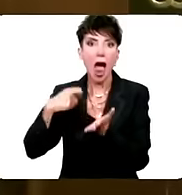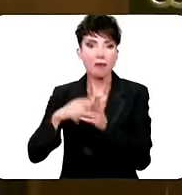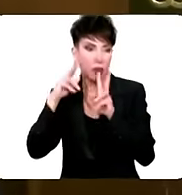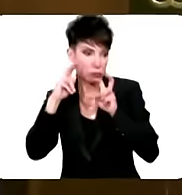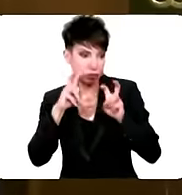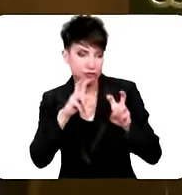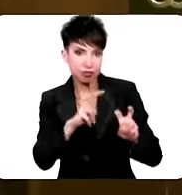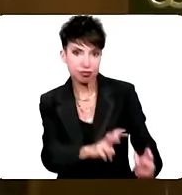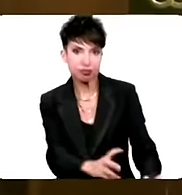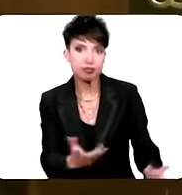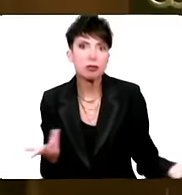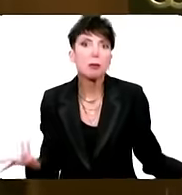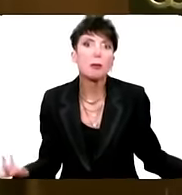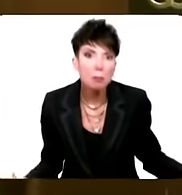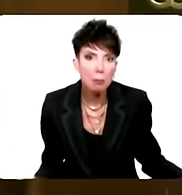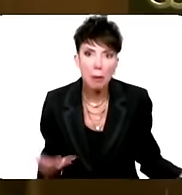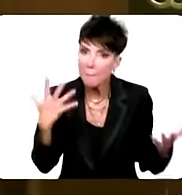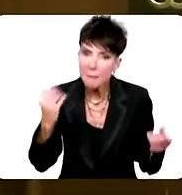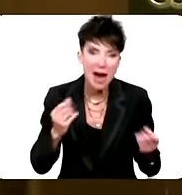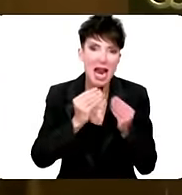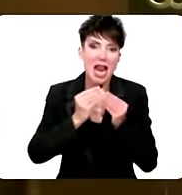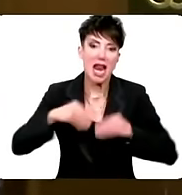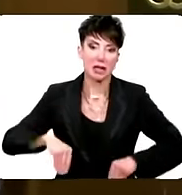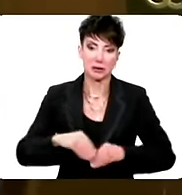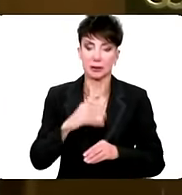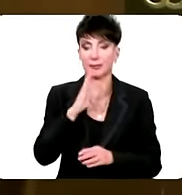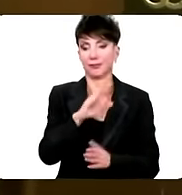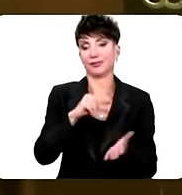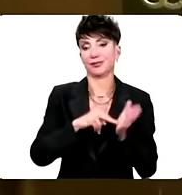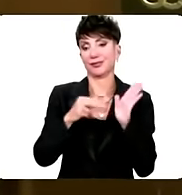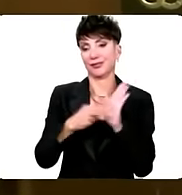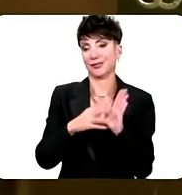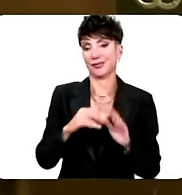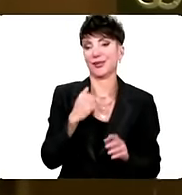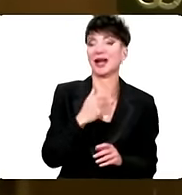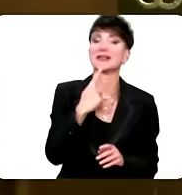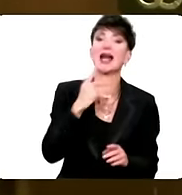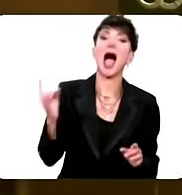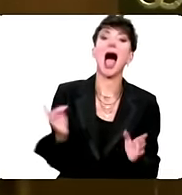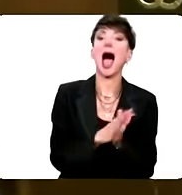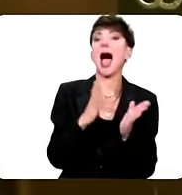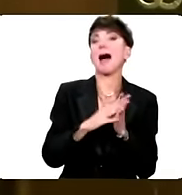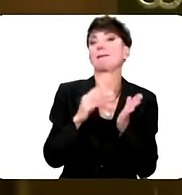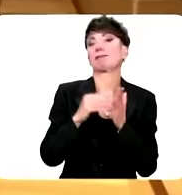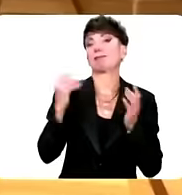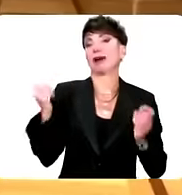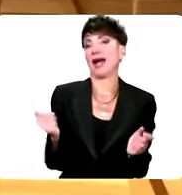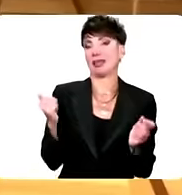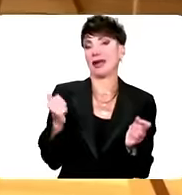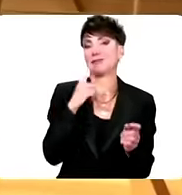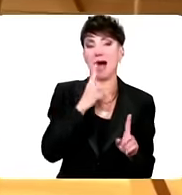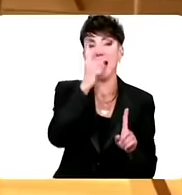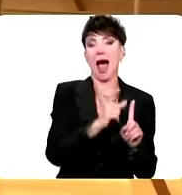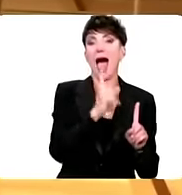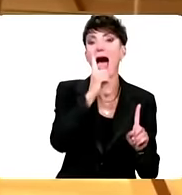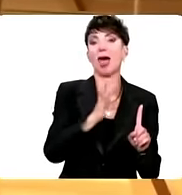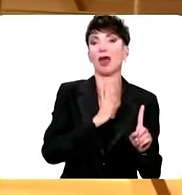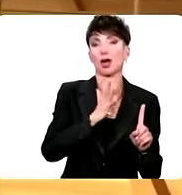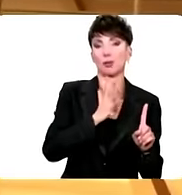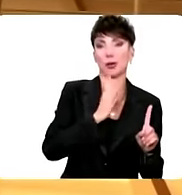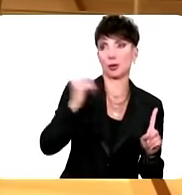όπως είναι το θέμα δοδημημένο, είναι ότι έλα εσύ να το αμφισβητήσεις και θα δεις τι έχεις να πάθεις. Να έρθω και